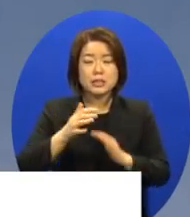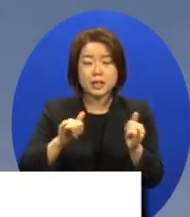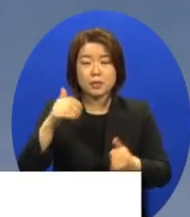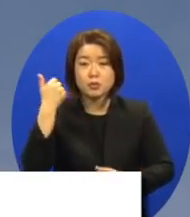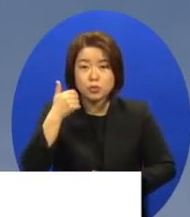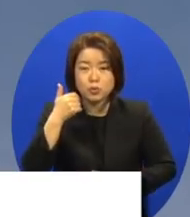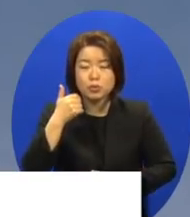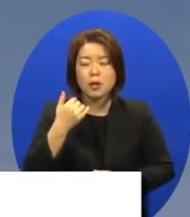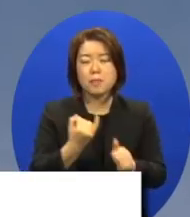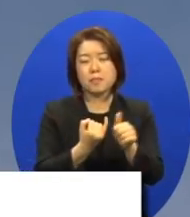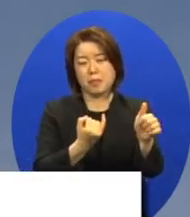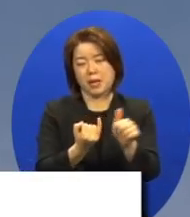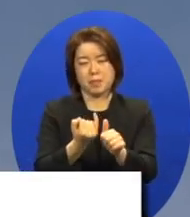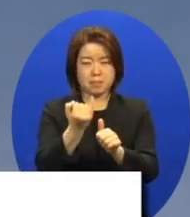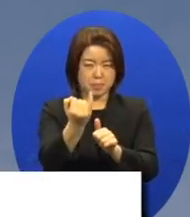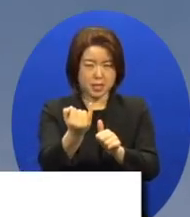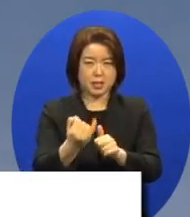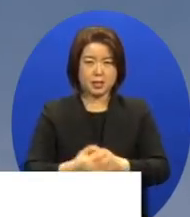합니다